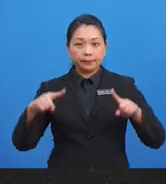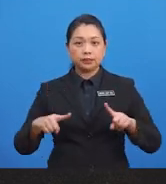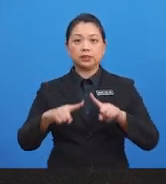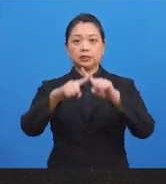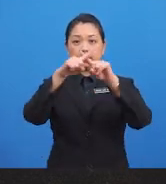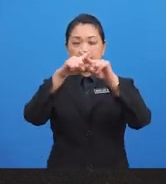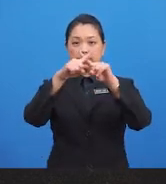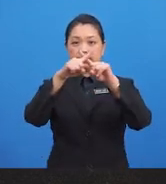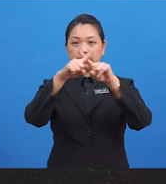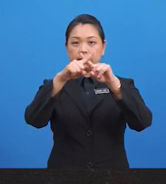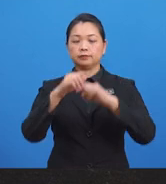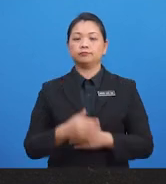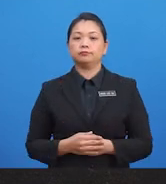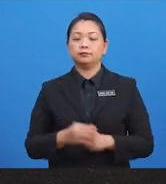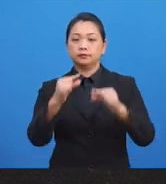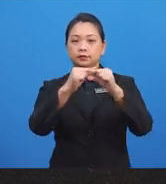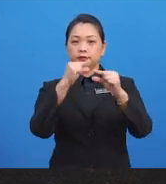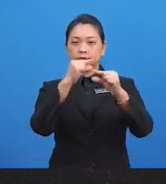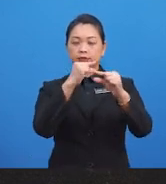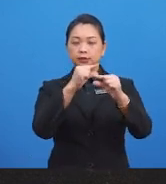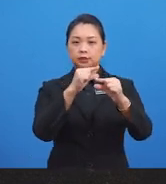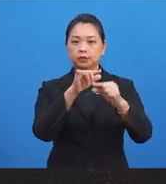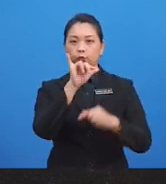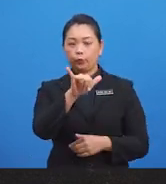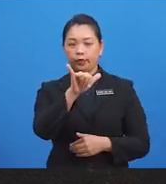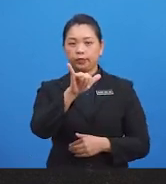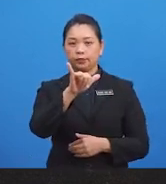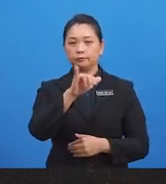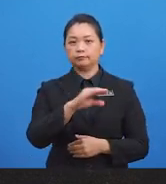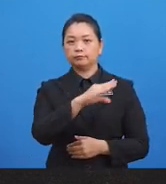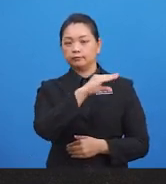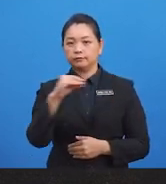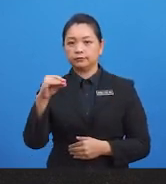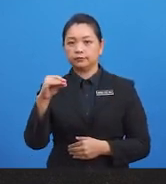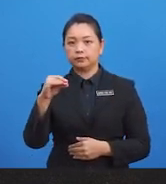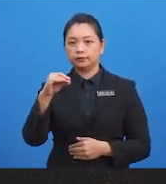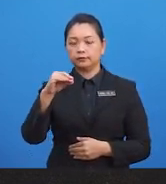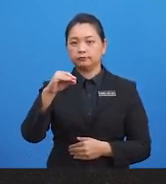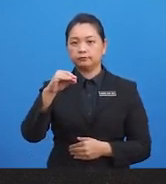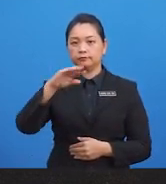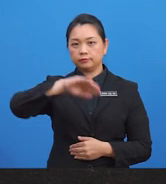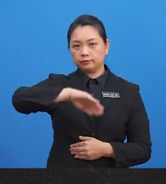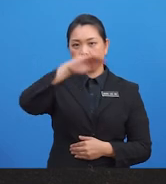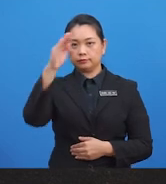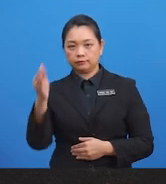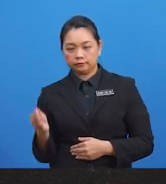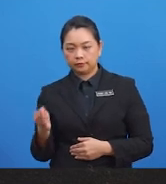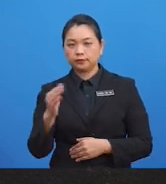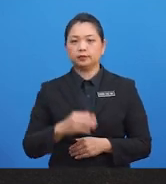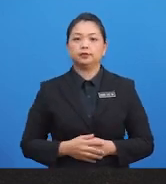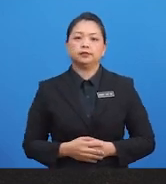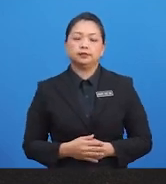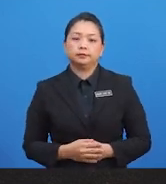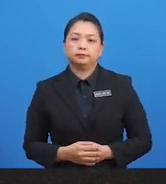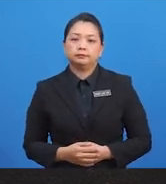Y sama dengan 6X tolak X kuasa 2. Maka,